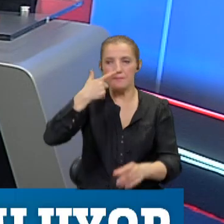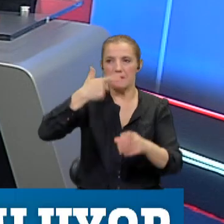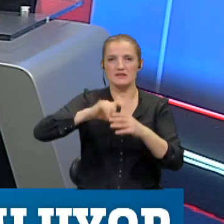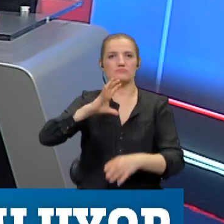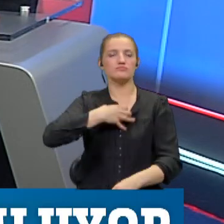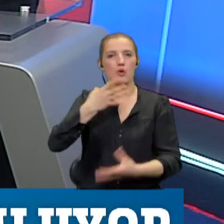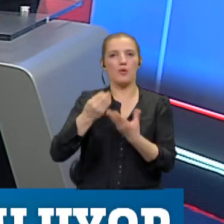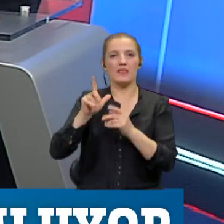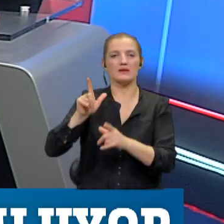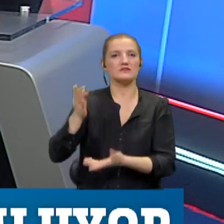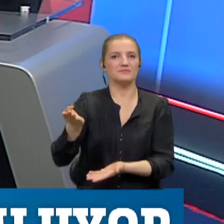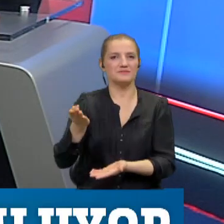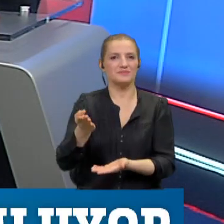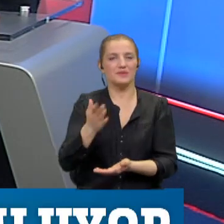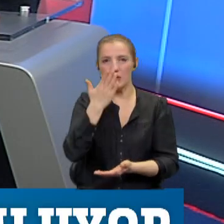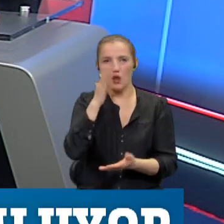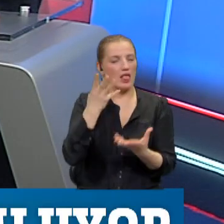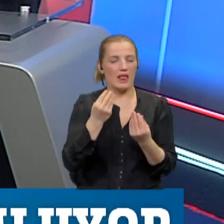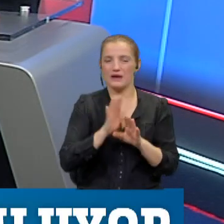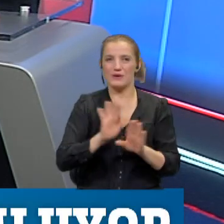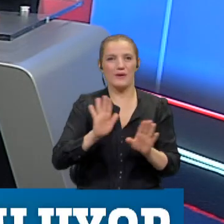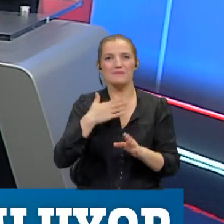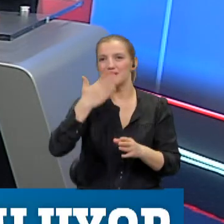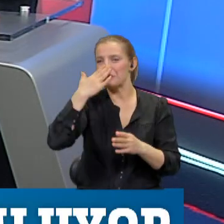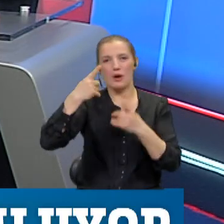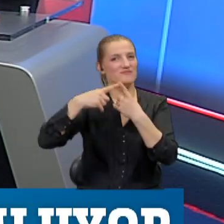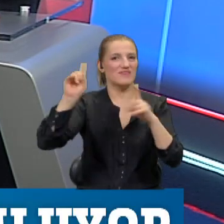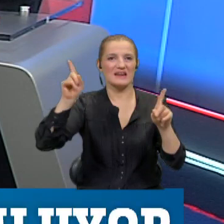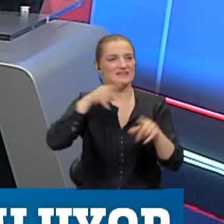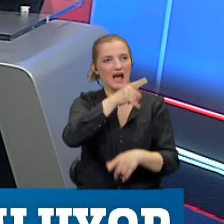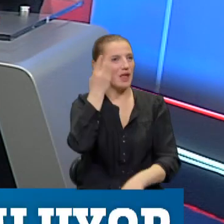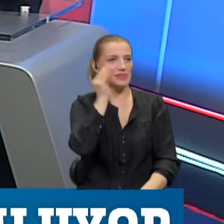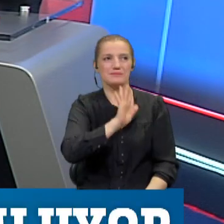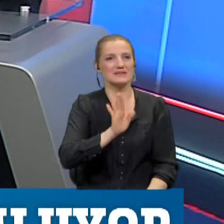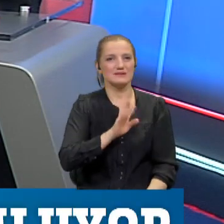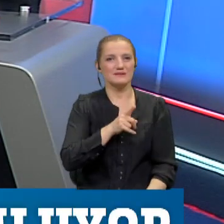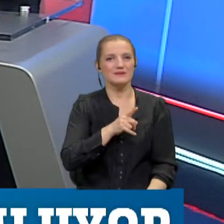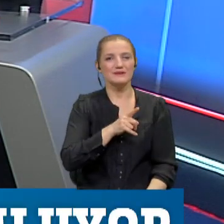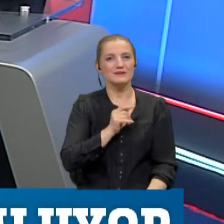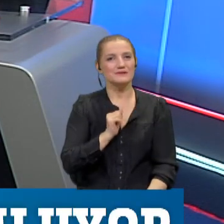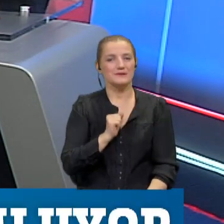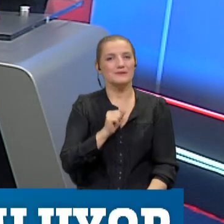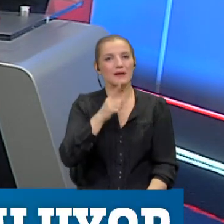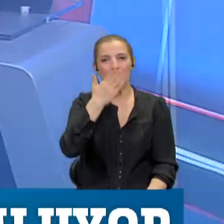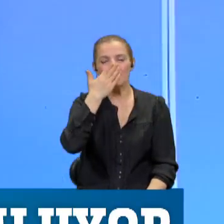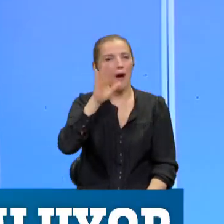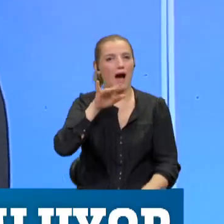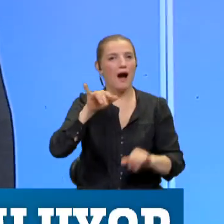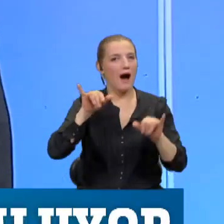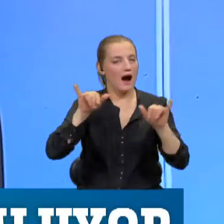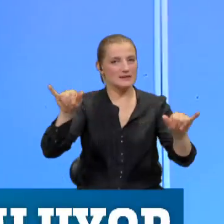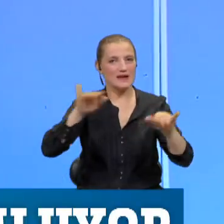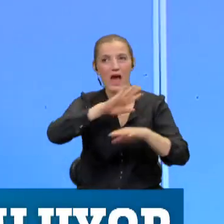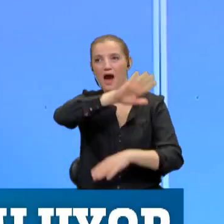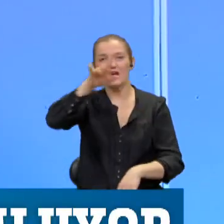benzin istasyonu yoktu onu değerli etmezdi doğal olarak yok bizim duamız farklı Sen de anlamadım yani do Doğa herkes için aynı